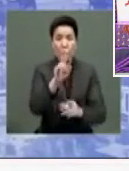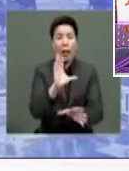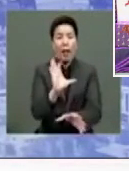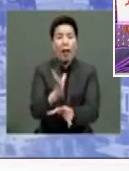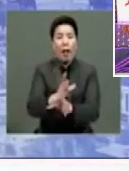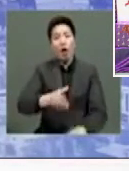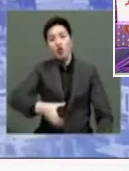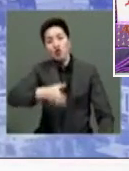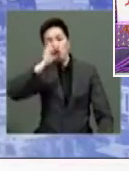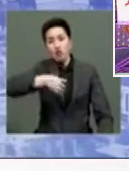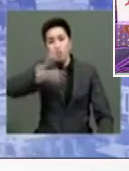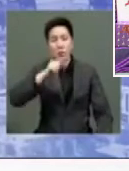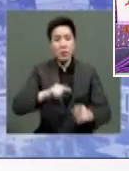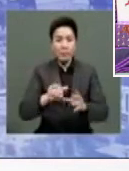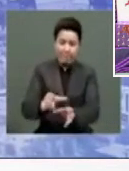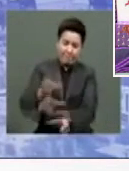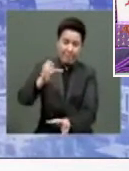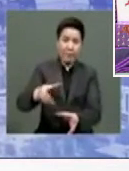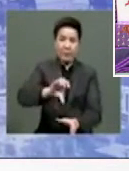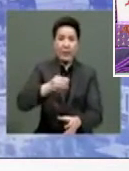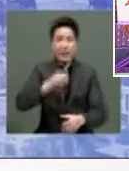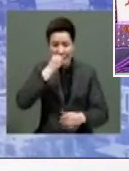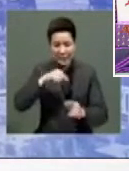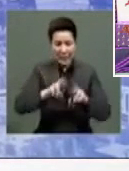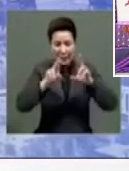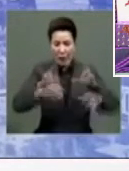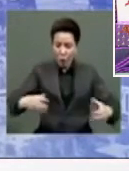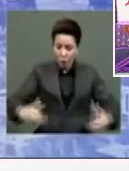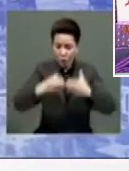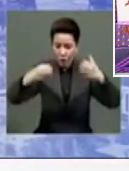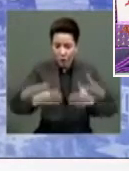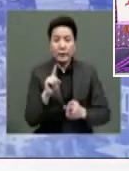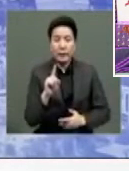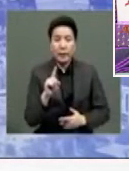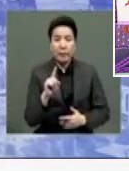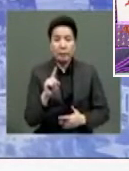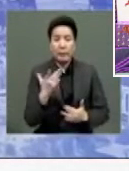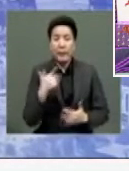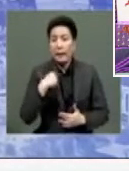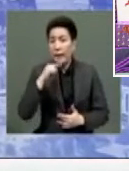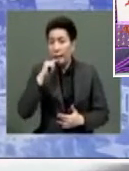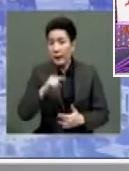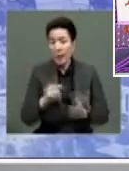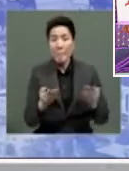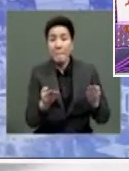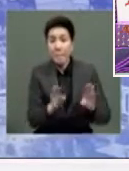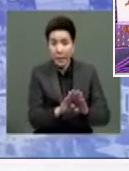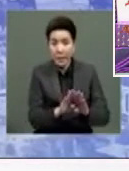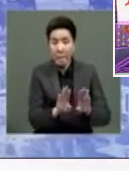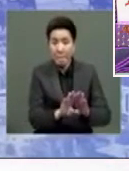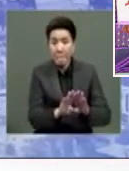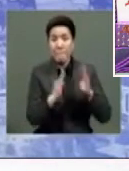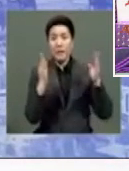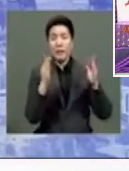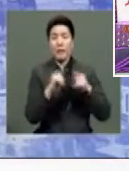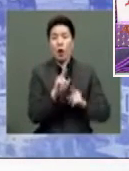เรื่องรายละเอียดของร้านอาหารต่างๆค่ะเงื่อนไขในการเปิดดำเนินการในเขตพื้นที่ควบคุมสูงสุดให้